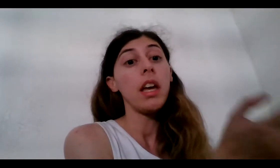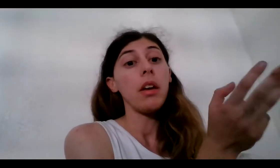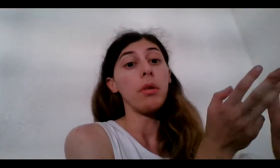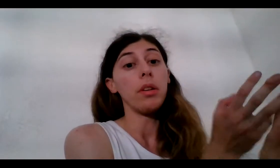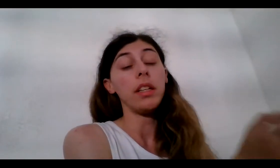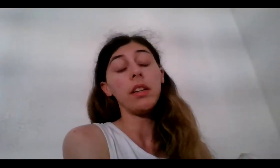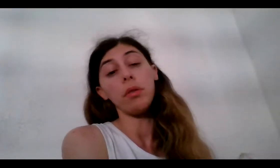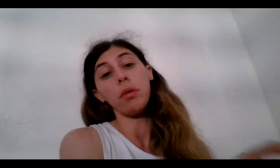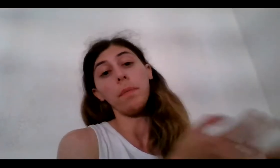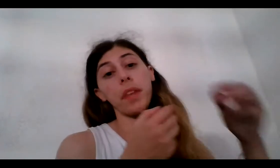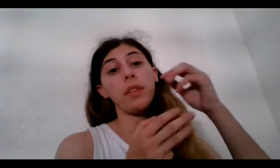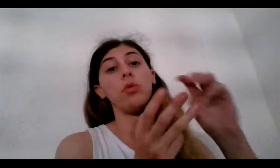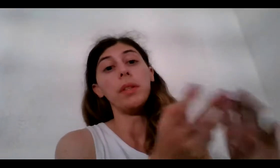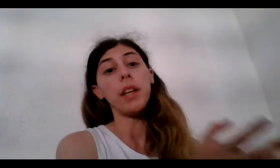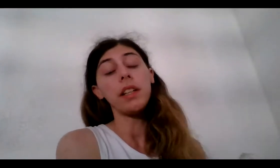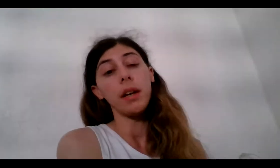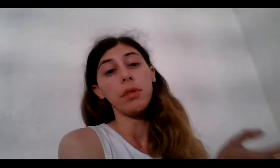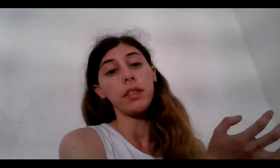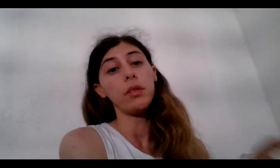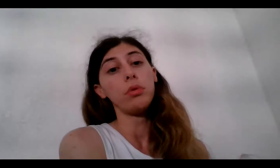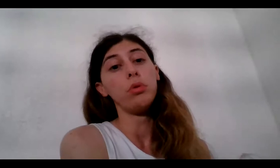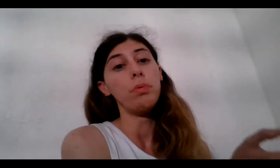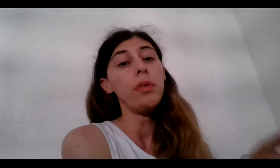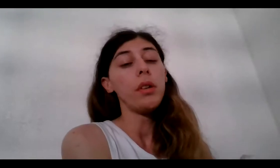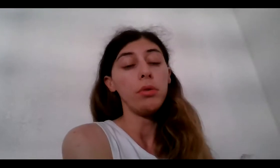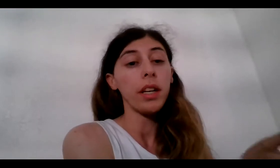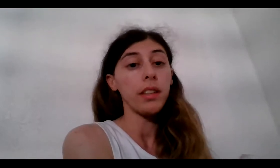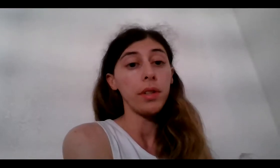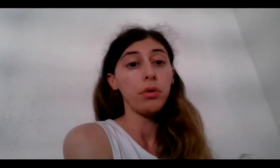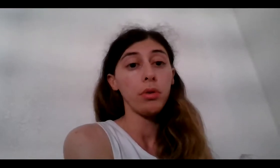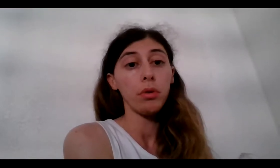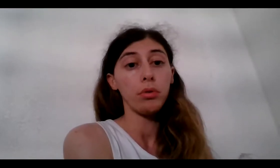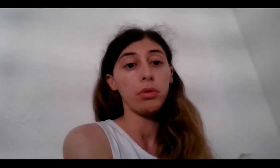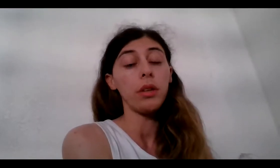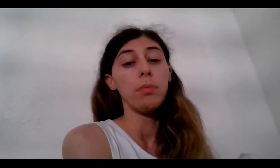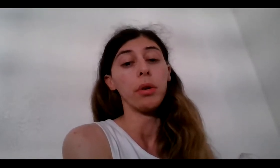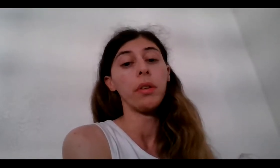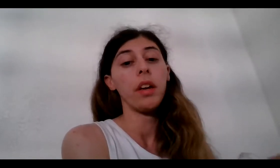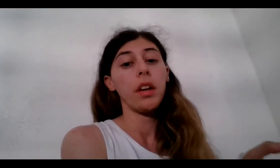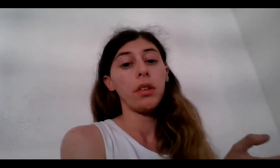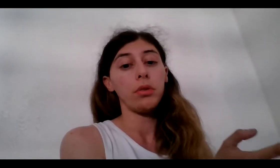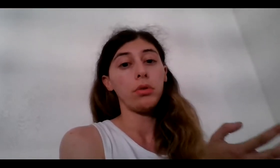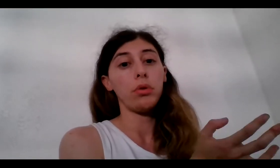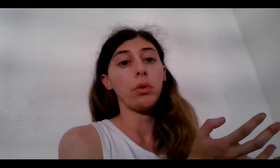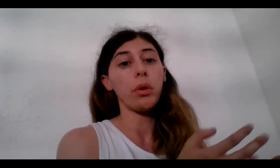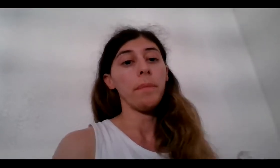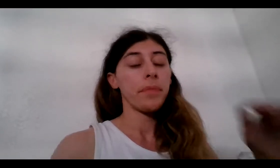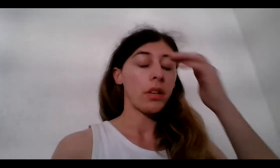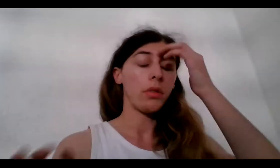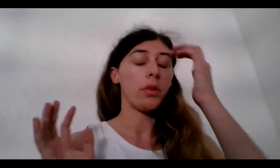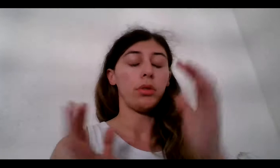sanctionner, et avec l'hôpital qui a menacé donc de ne plus lui réserver de salle de bloc.